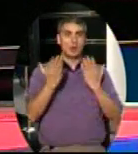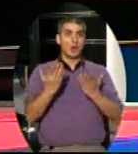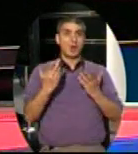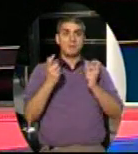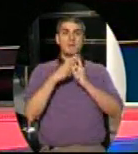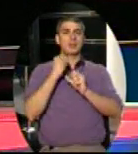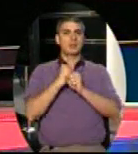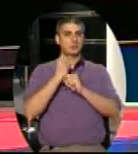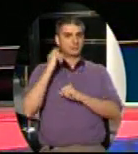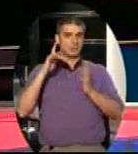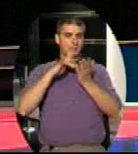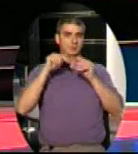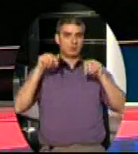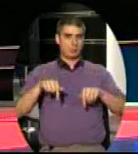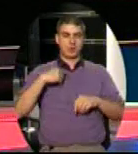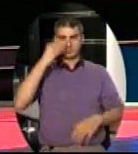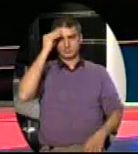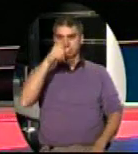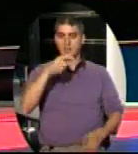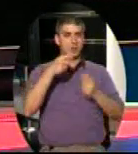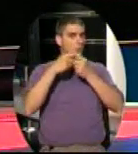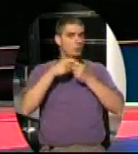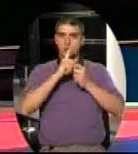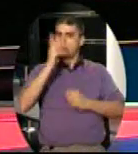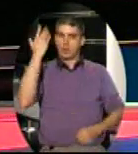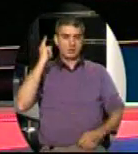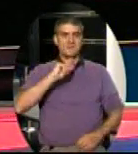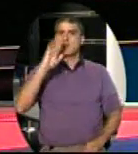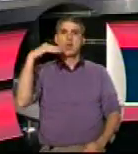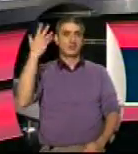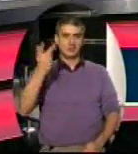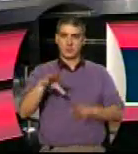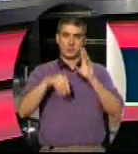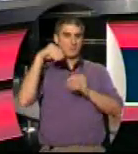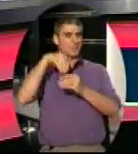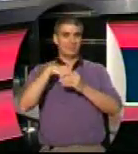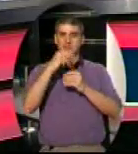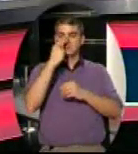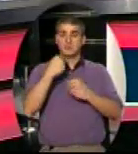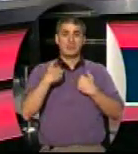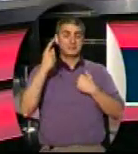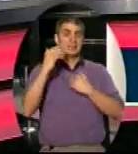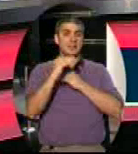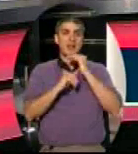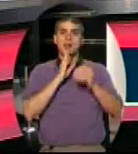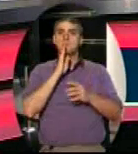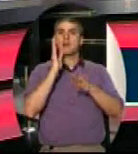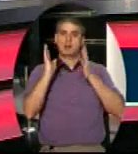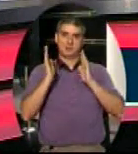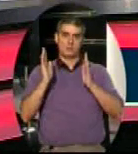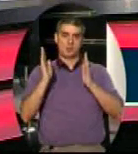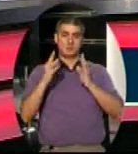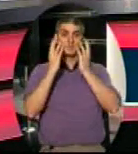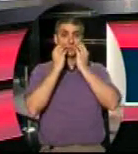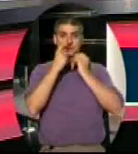מפלגת העבודה הייתה צריכה לשבת פה. אני מזכיר לך, בתנועה לא היו, גם לא יהיו פריימריז. בעיניי זה הליך בעייתי מאוד.